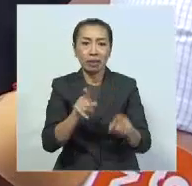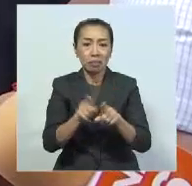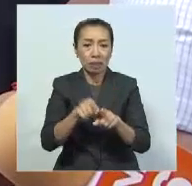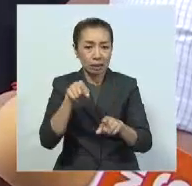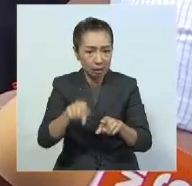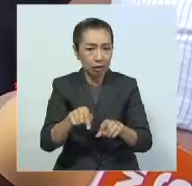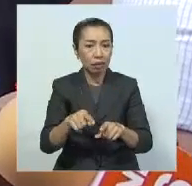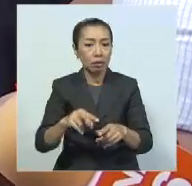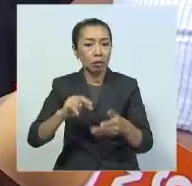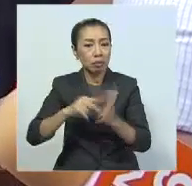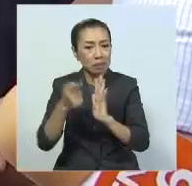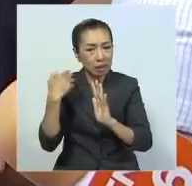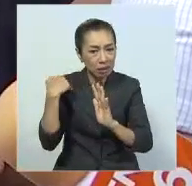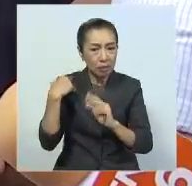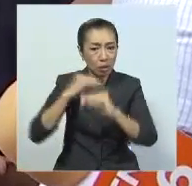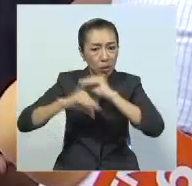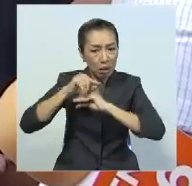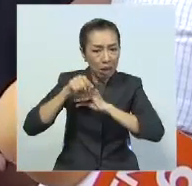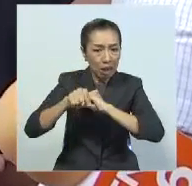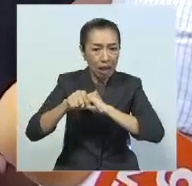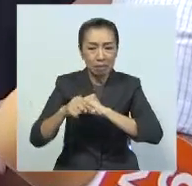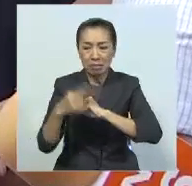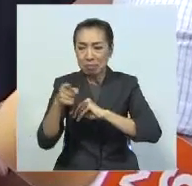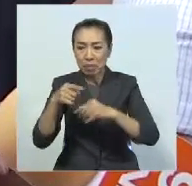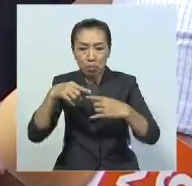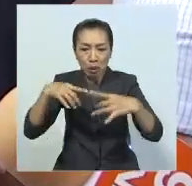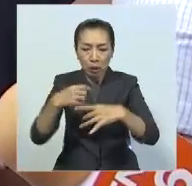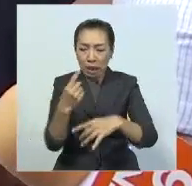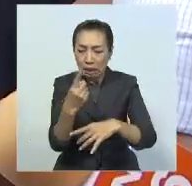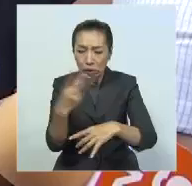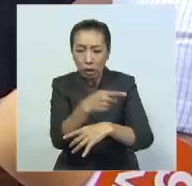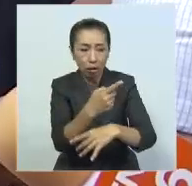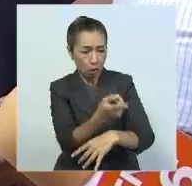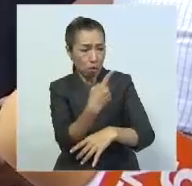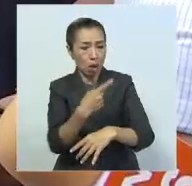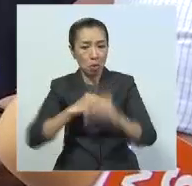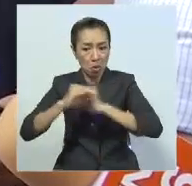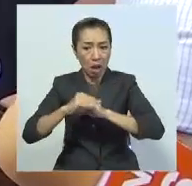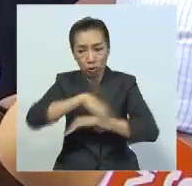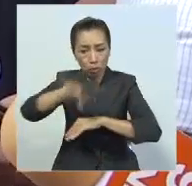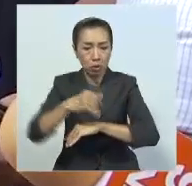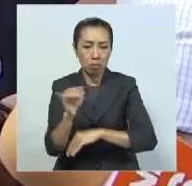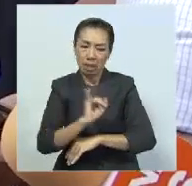การณ์นี้ไม่ใช่ก็เพียงหนึ่งหรือสองก็บอกโครงการนี้ไม่ดีต้องให้ประชาชน